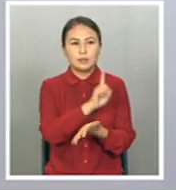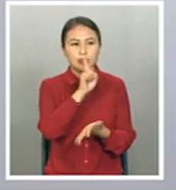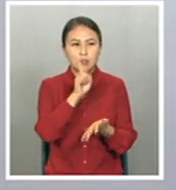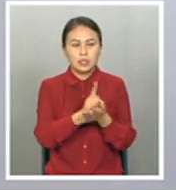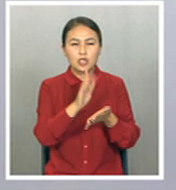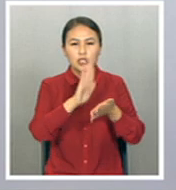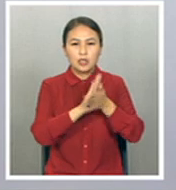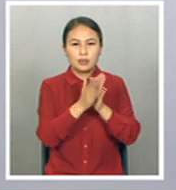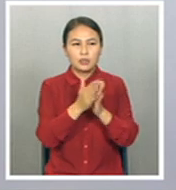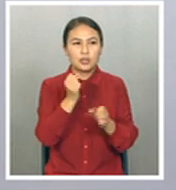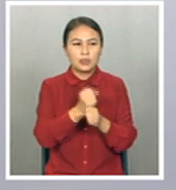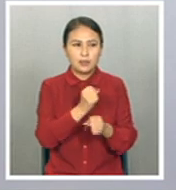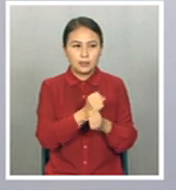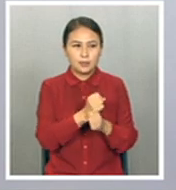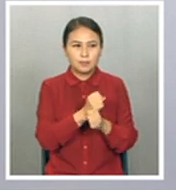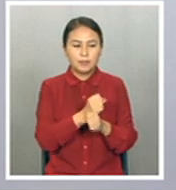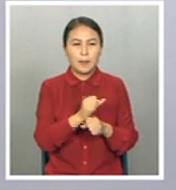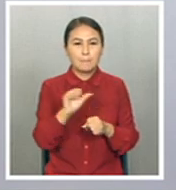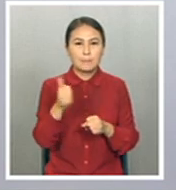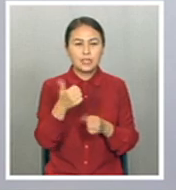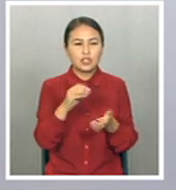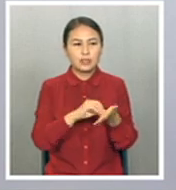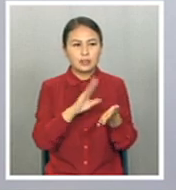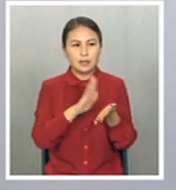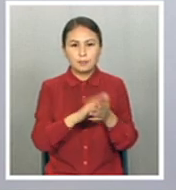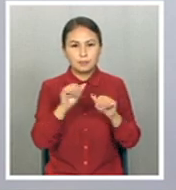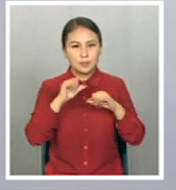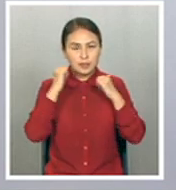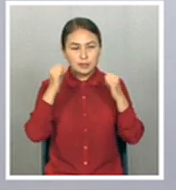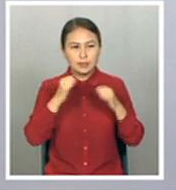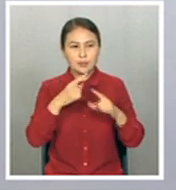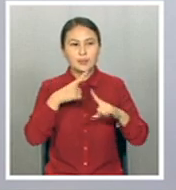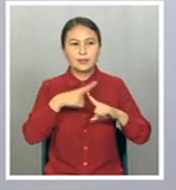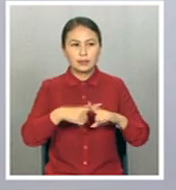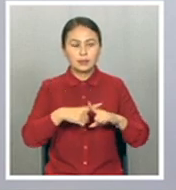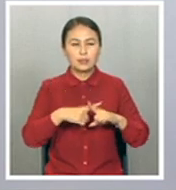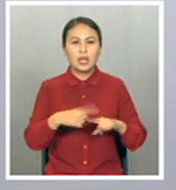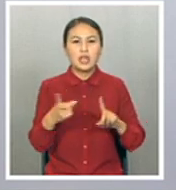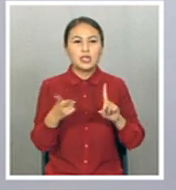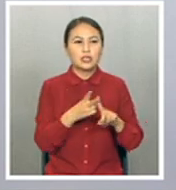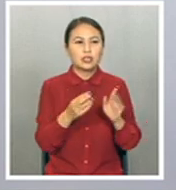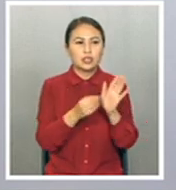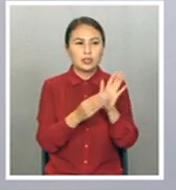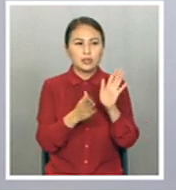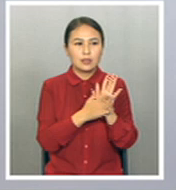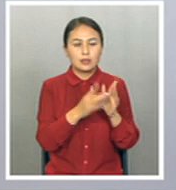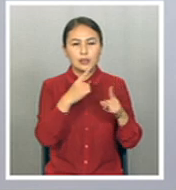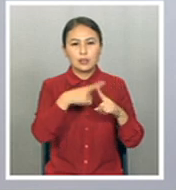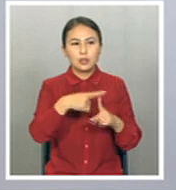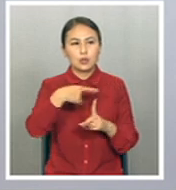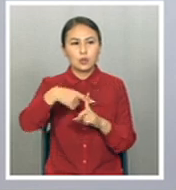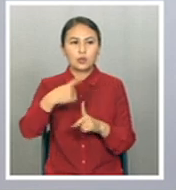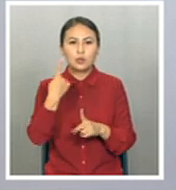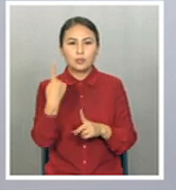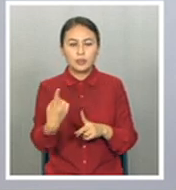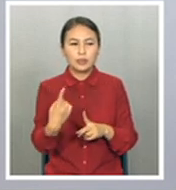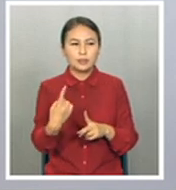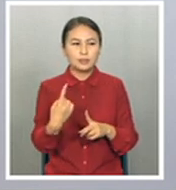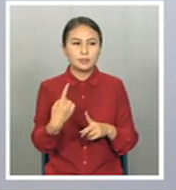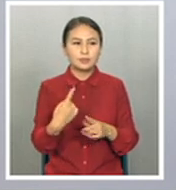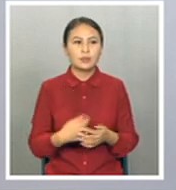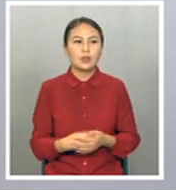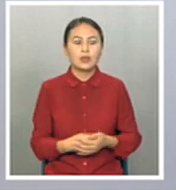шартын жазайық. Бірінші сан бізге белгісіз, яғни X. Ал екінші санды X пен 1-дің қосындысы ретінде